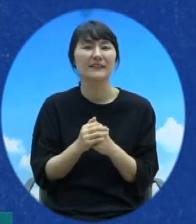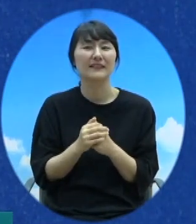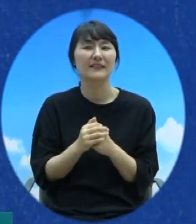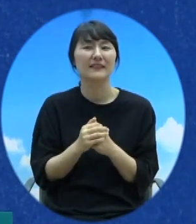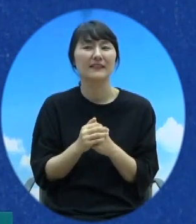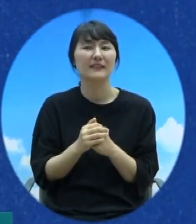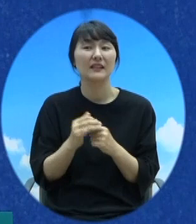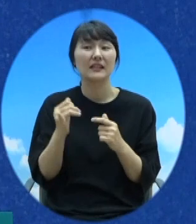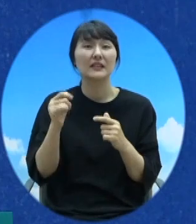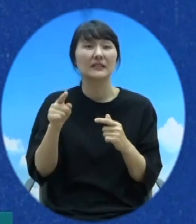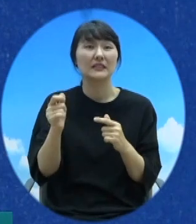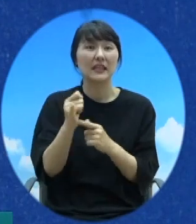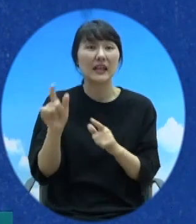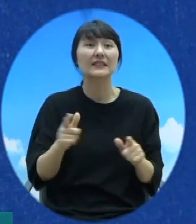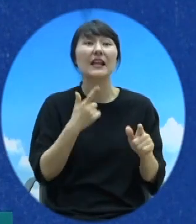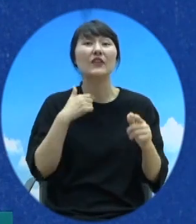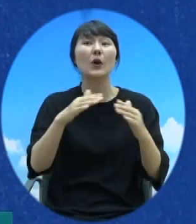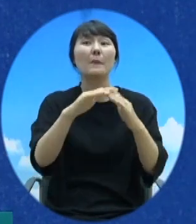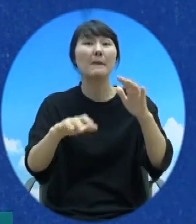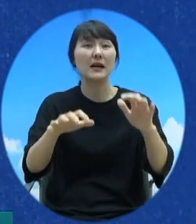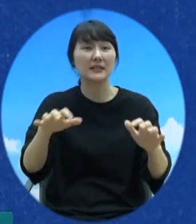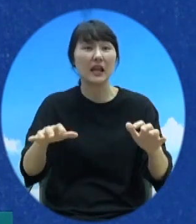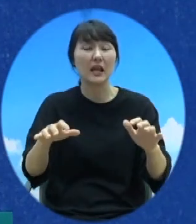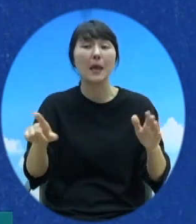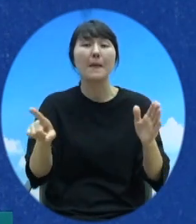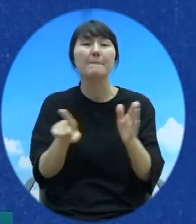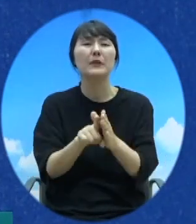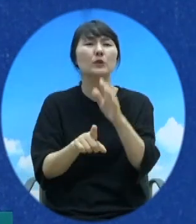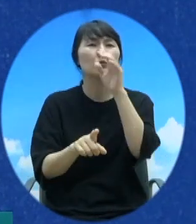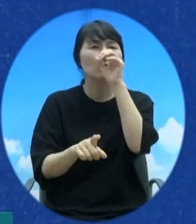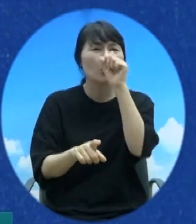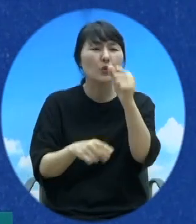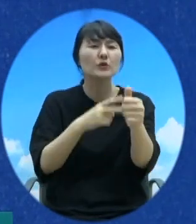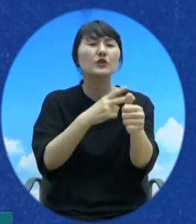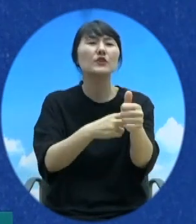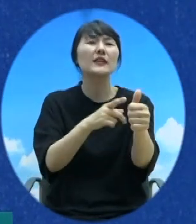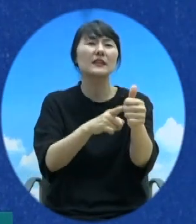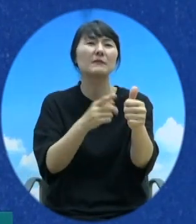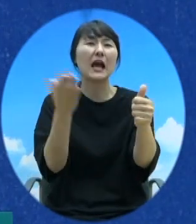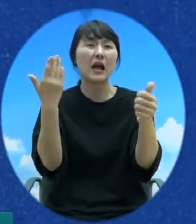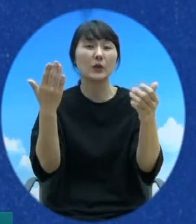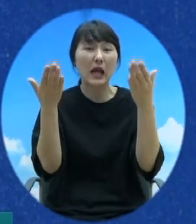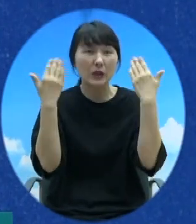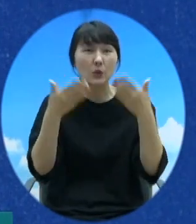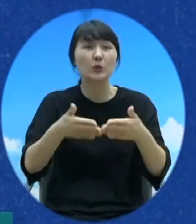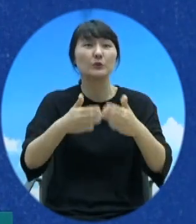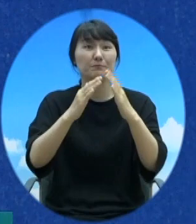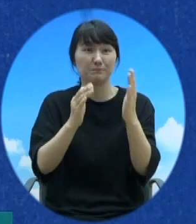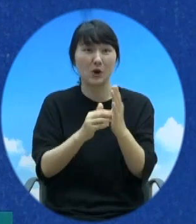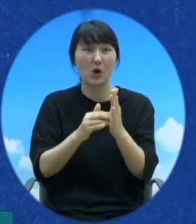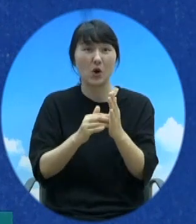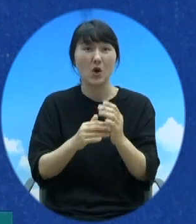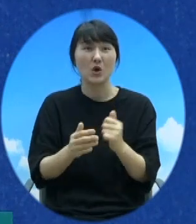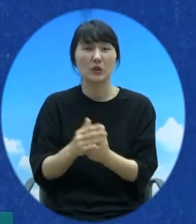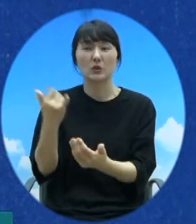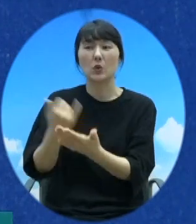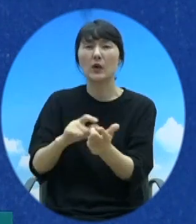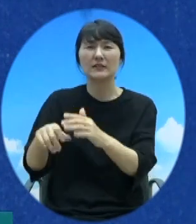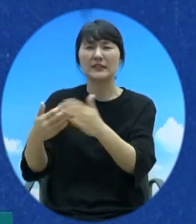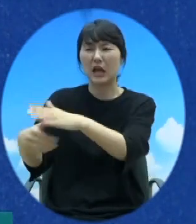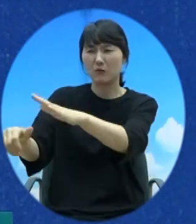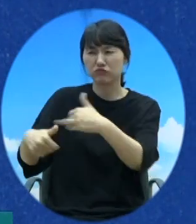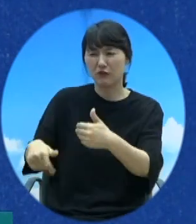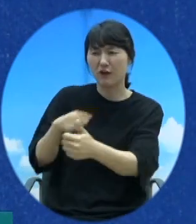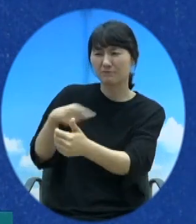다행히 그 마을에 믿음이 좋은 선생님이 학교를 세워서 버려진 아이들을 가르치기